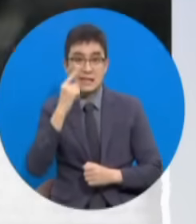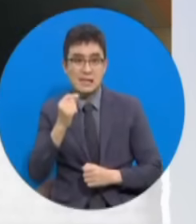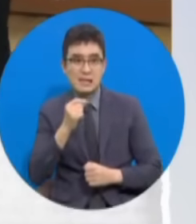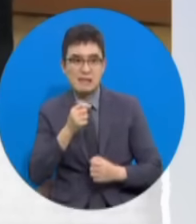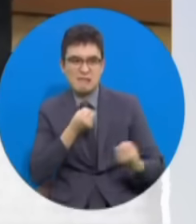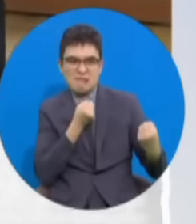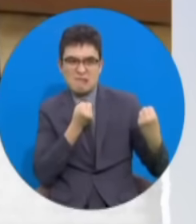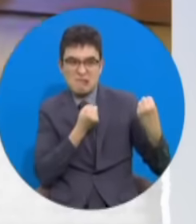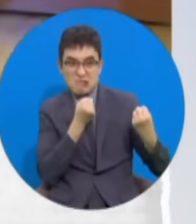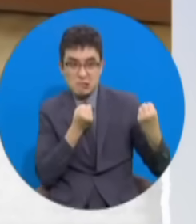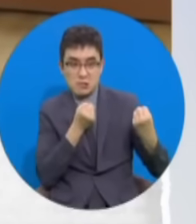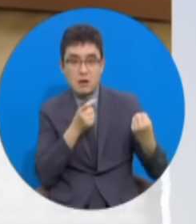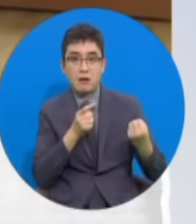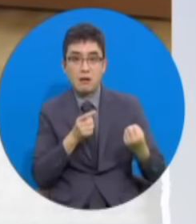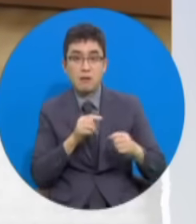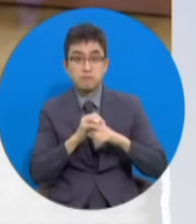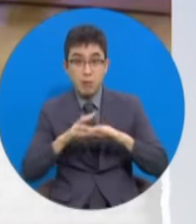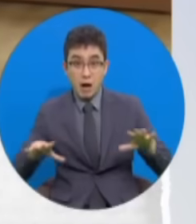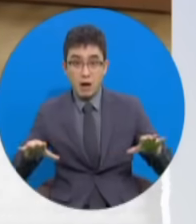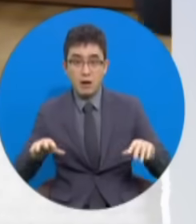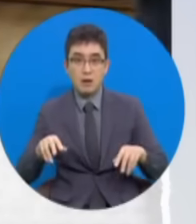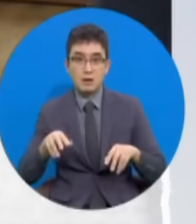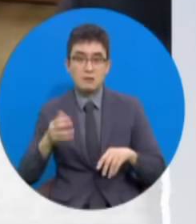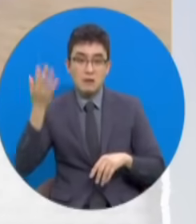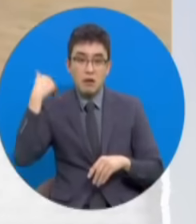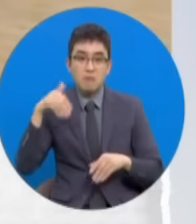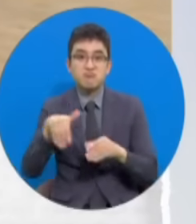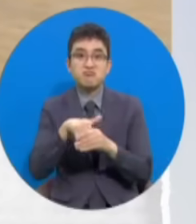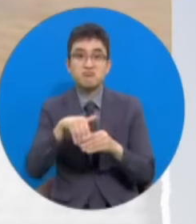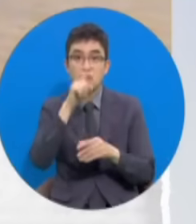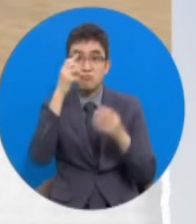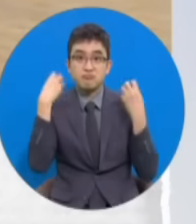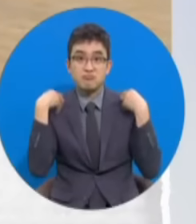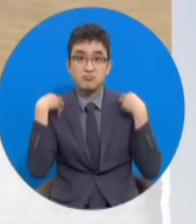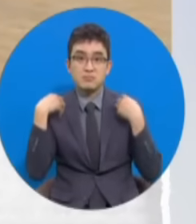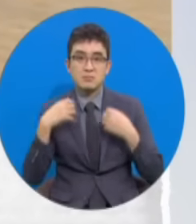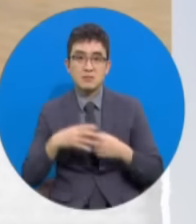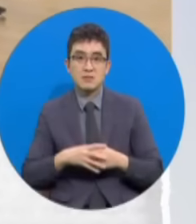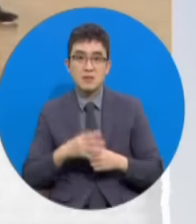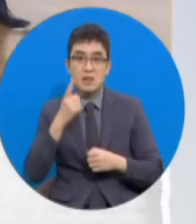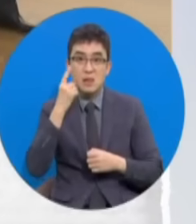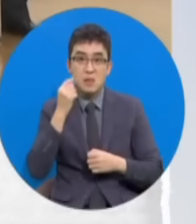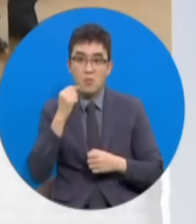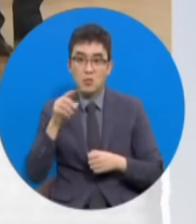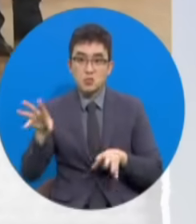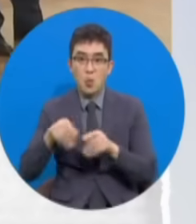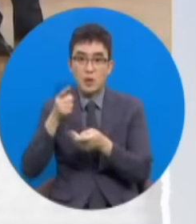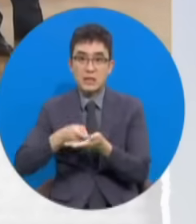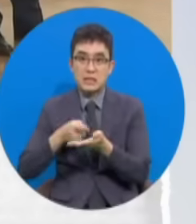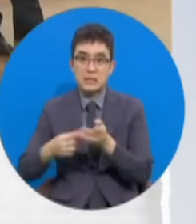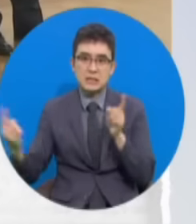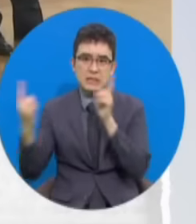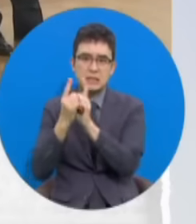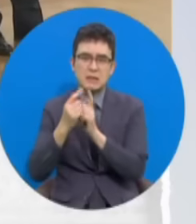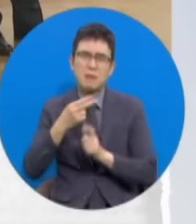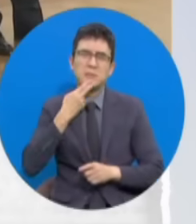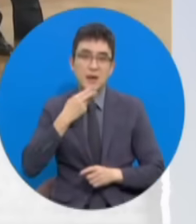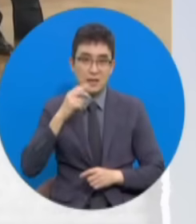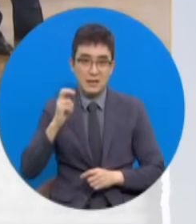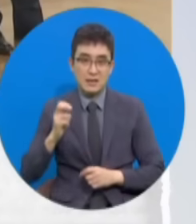되짚어보게 된다면 만약에 문재인 정부 시절이었더라면 일본 기시다 총리와의 정상회담 같은 건 이루어지지 않았을